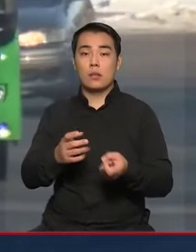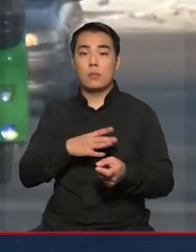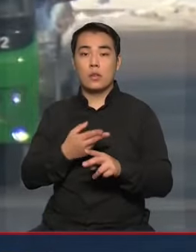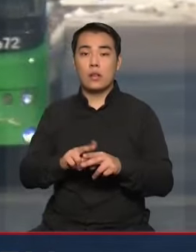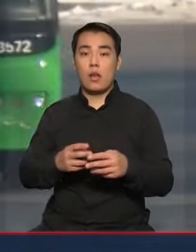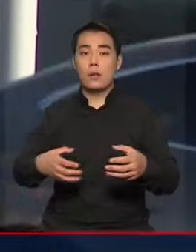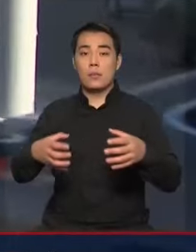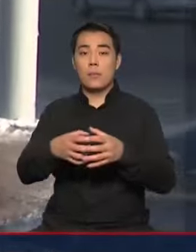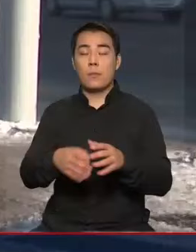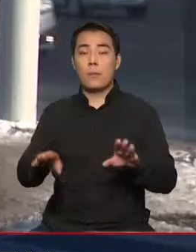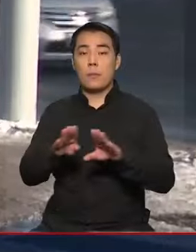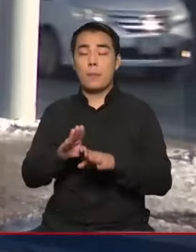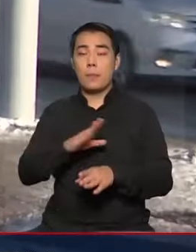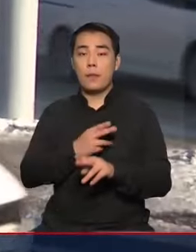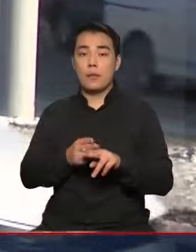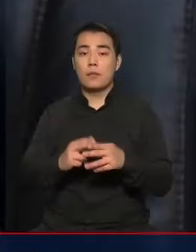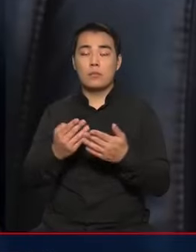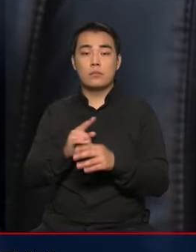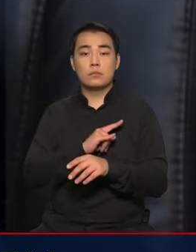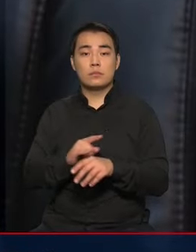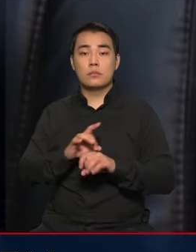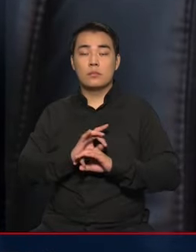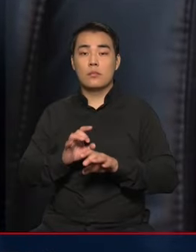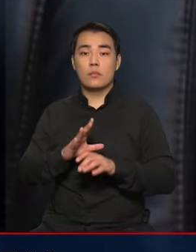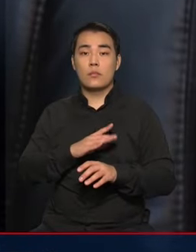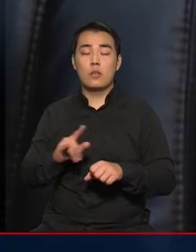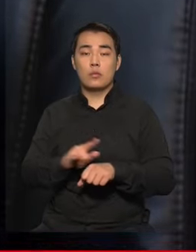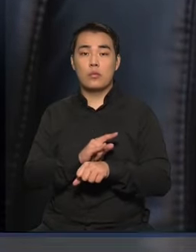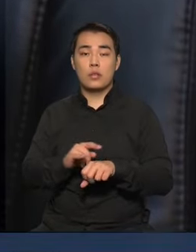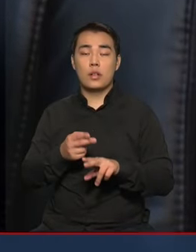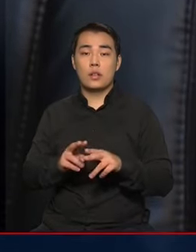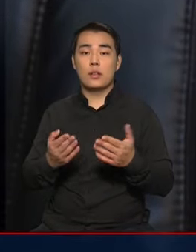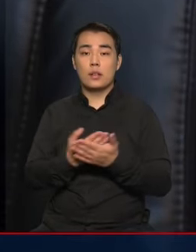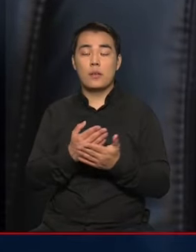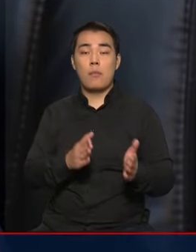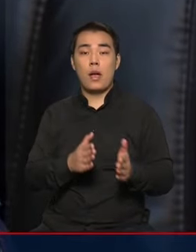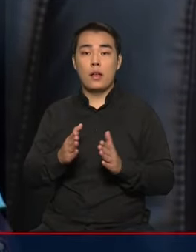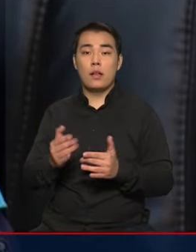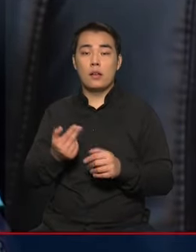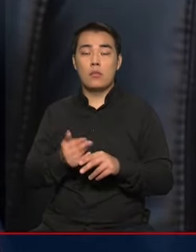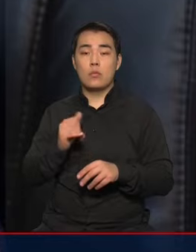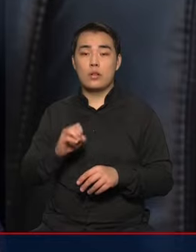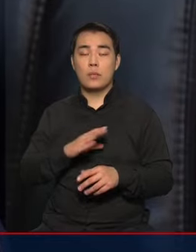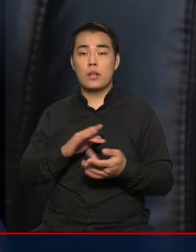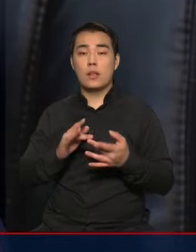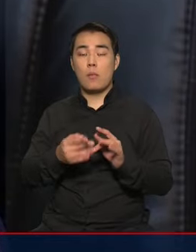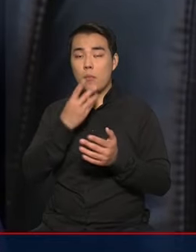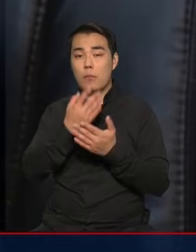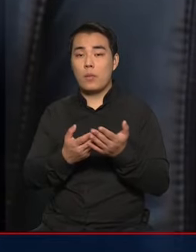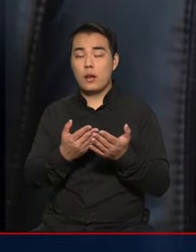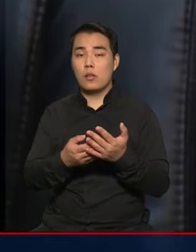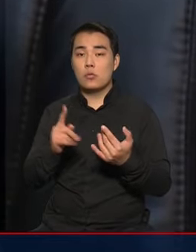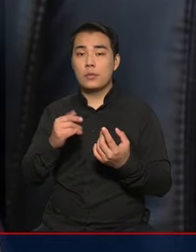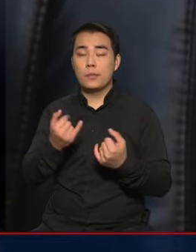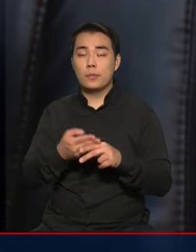жиналу пункттері жабық тұр деген ақпаратта шығыпты. Ложная информация, мы уже порядка... Әлеуметтік желілерде жалған